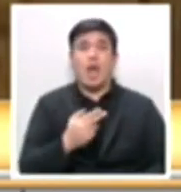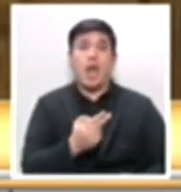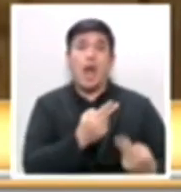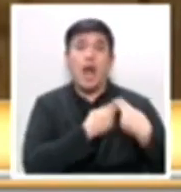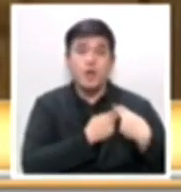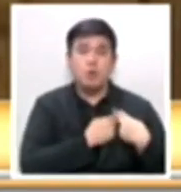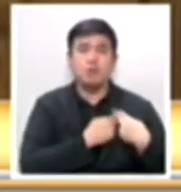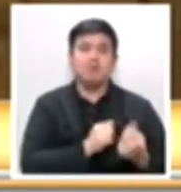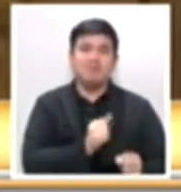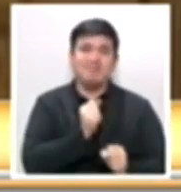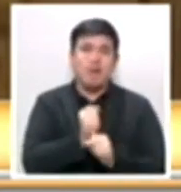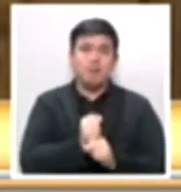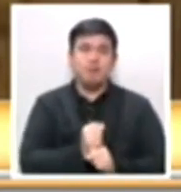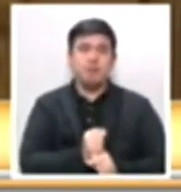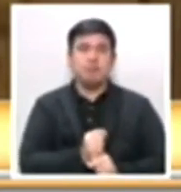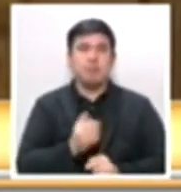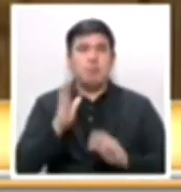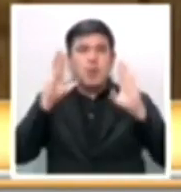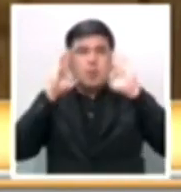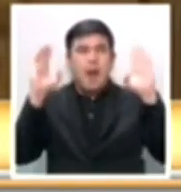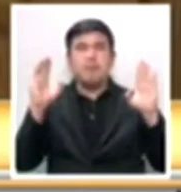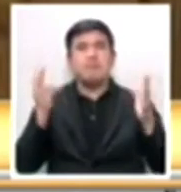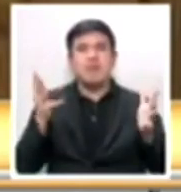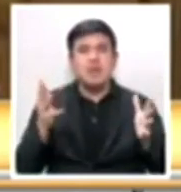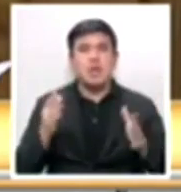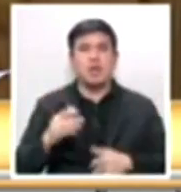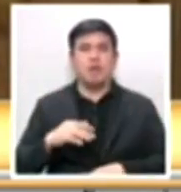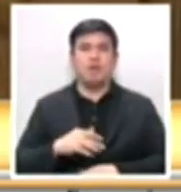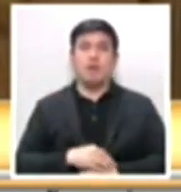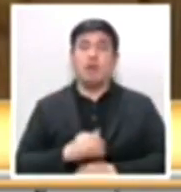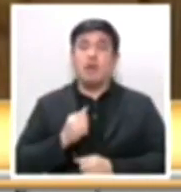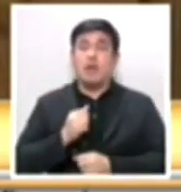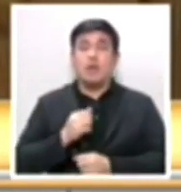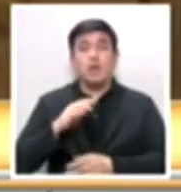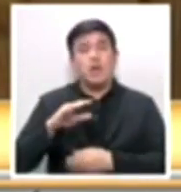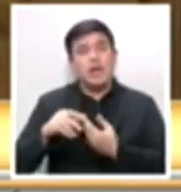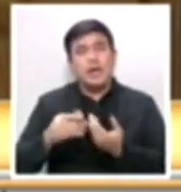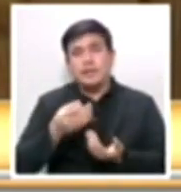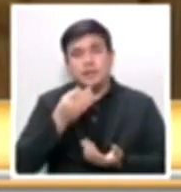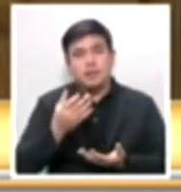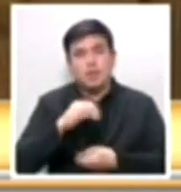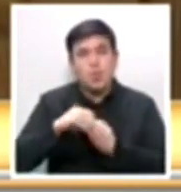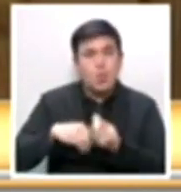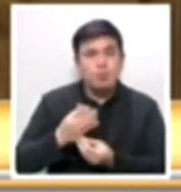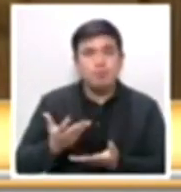นั้นเป็นคนที่ไม่เคยมีธุรกิจเขาก็ทำได้ถ้าเป็นคนเคย